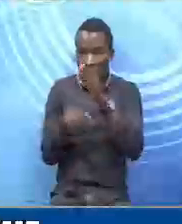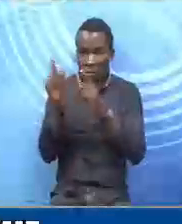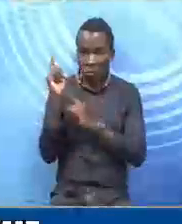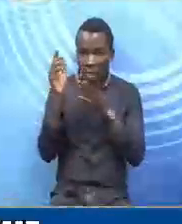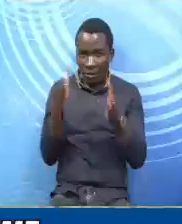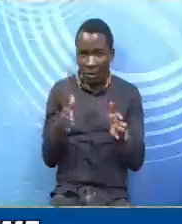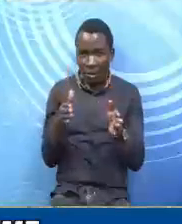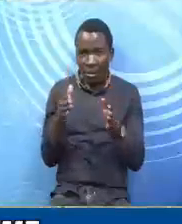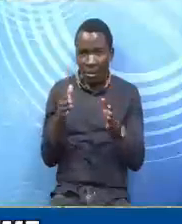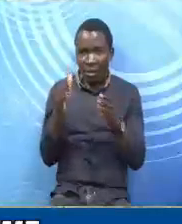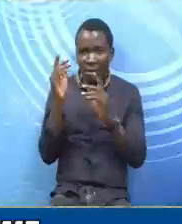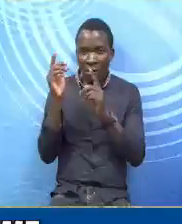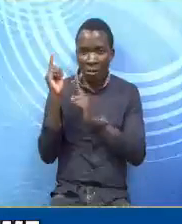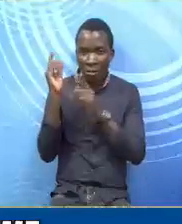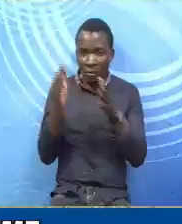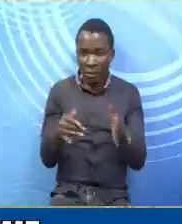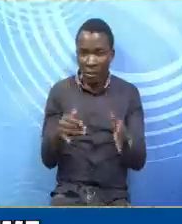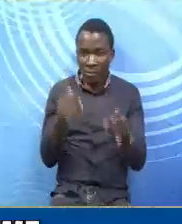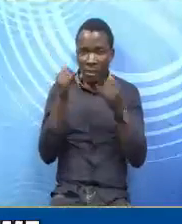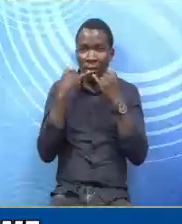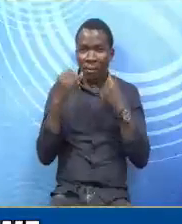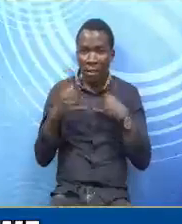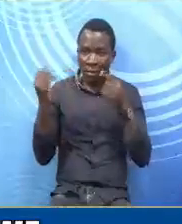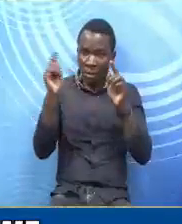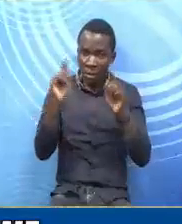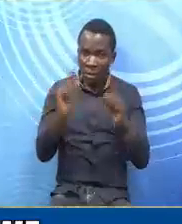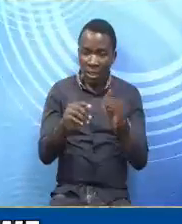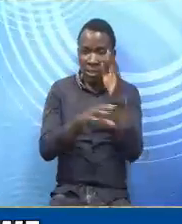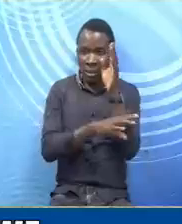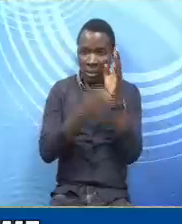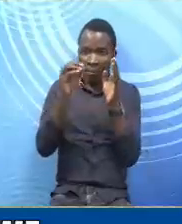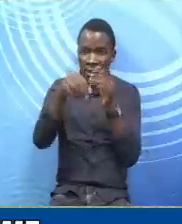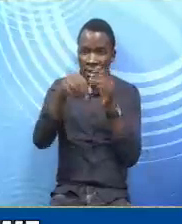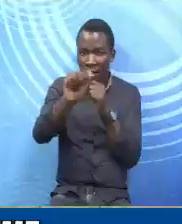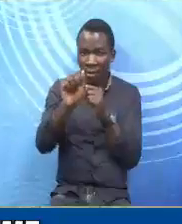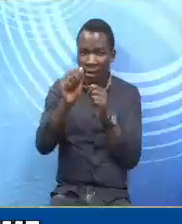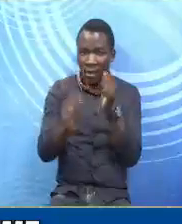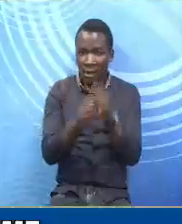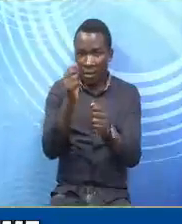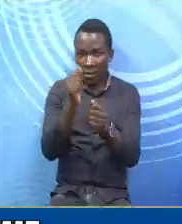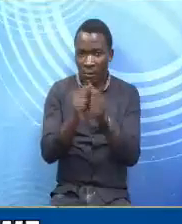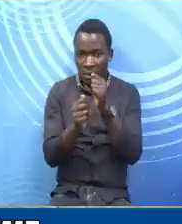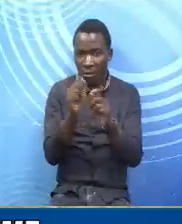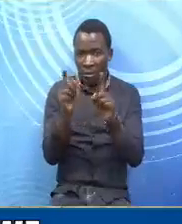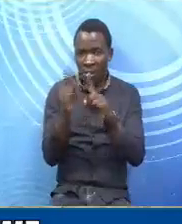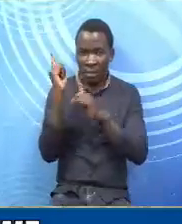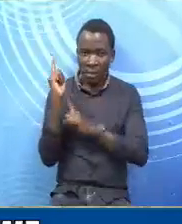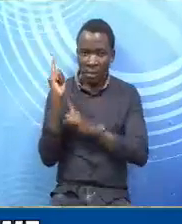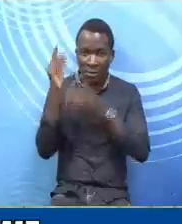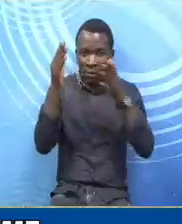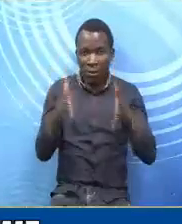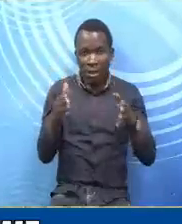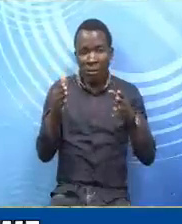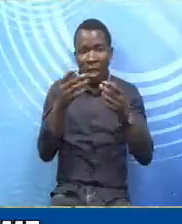uwo muzamu atubwiye ko yaraje kumwiba ngo amufata yaje kumwiba nawe yitabaye nk'umuzamu nyine nk'uko yaraje kumwiba nawe avuga ati umujura